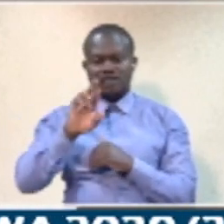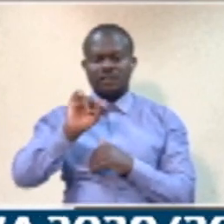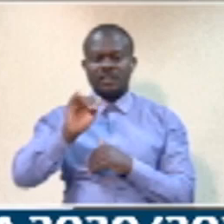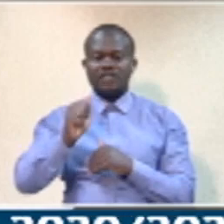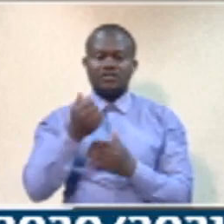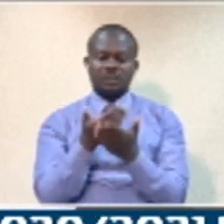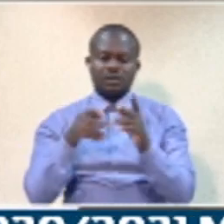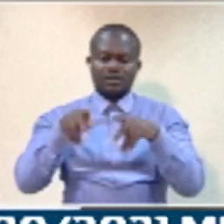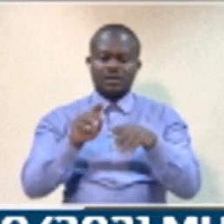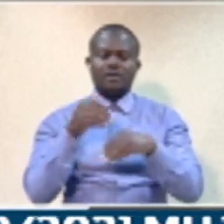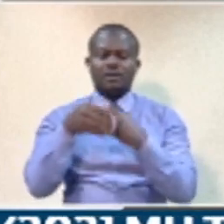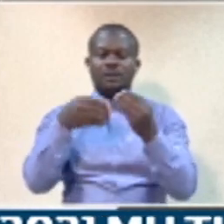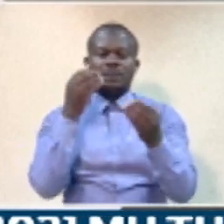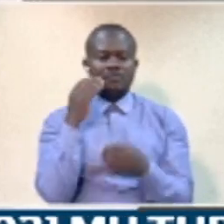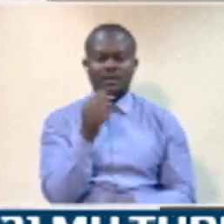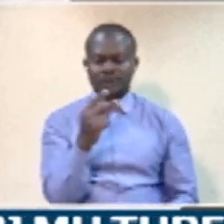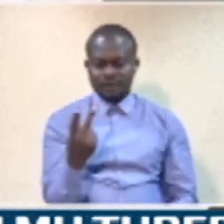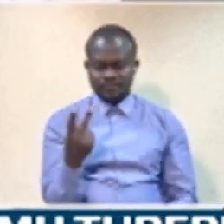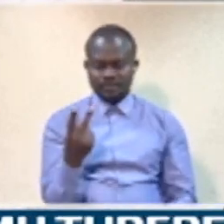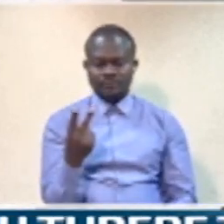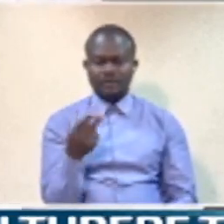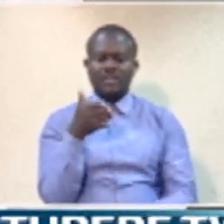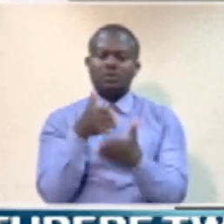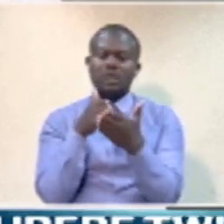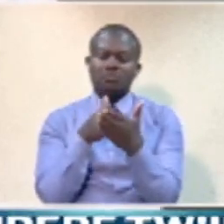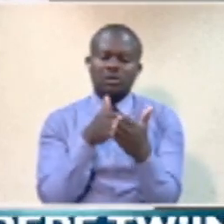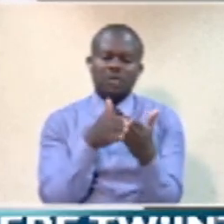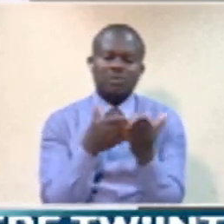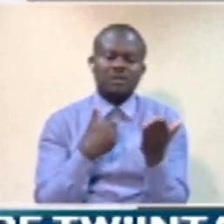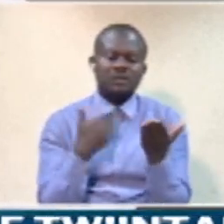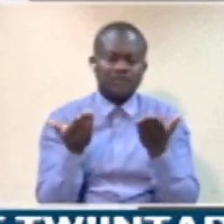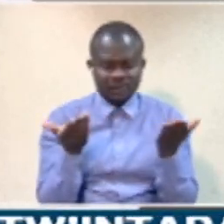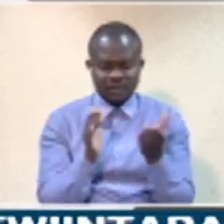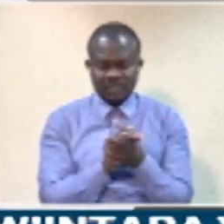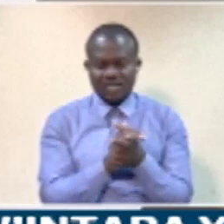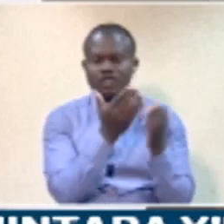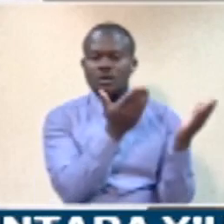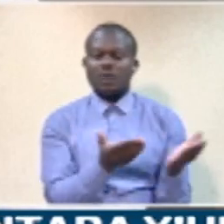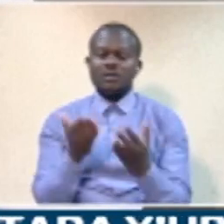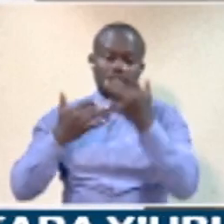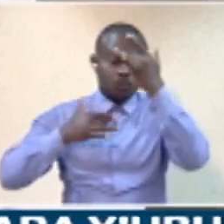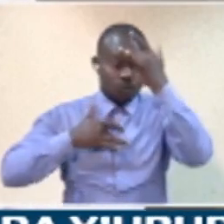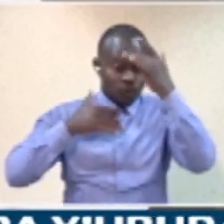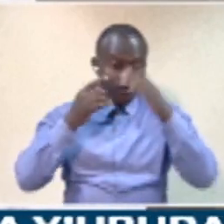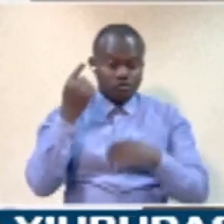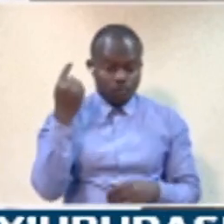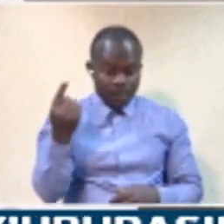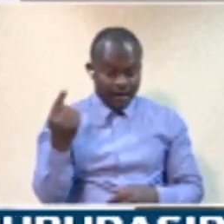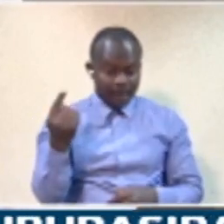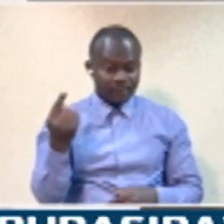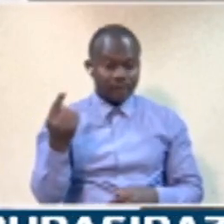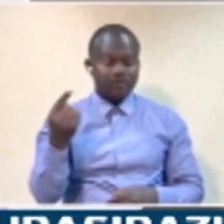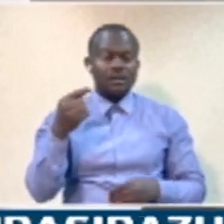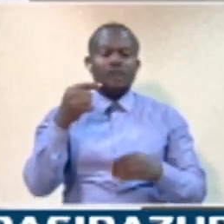uburenganzira tukabona kubaha amezi abiri imbogamizi duhura nazo nizo kwakira nk'umurwayi umwe